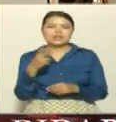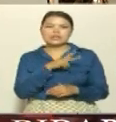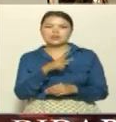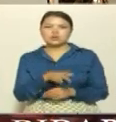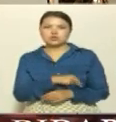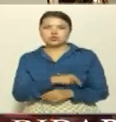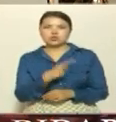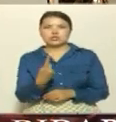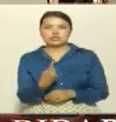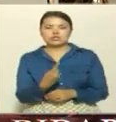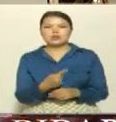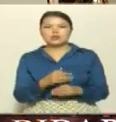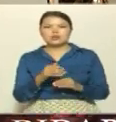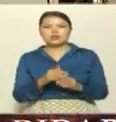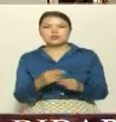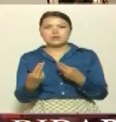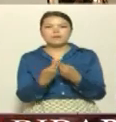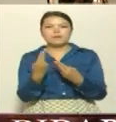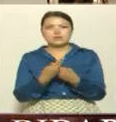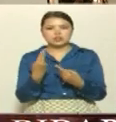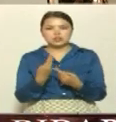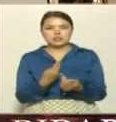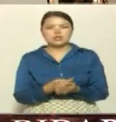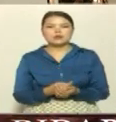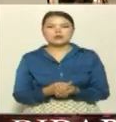которые еще дышали,